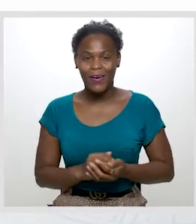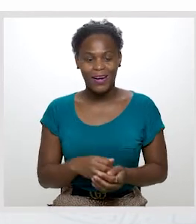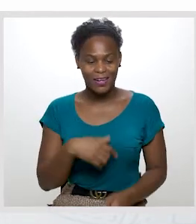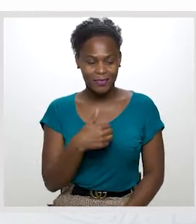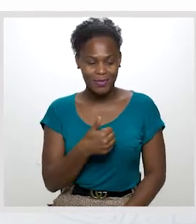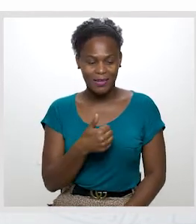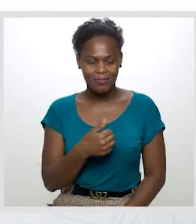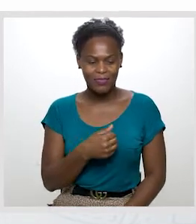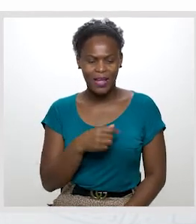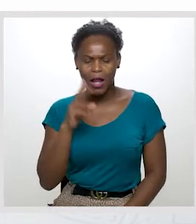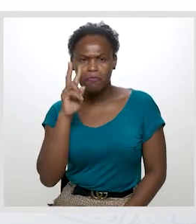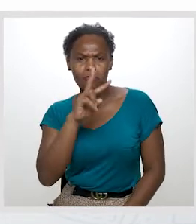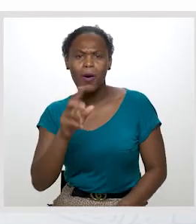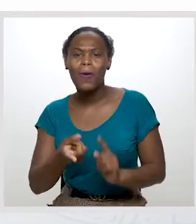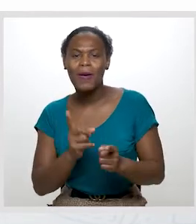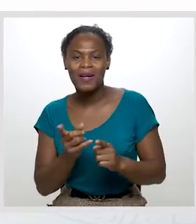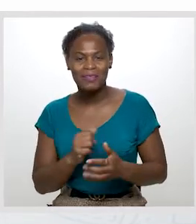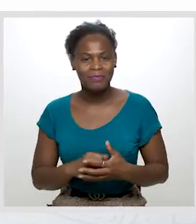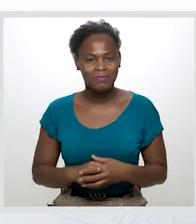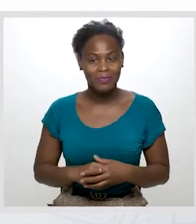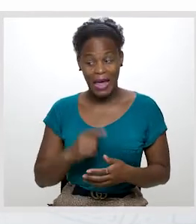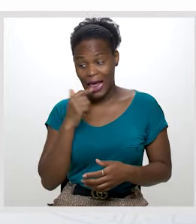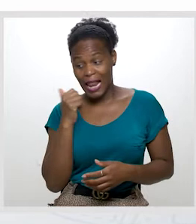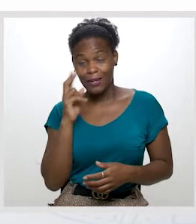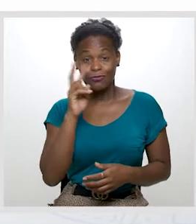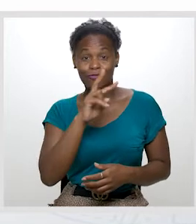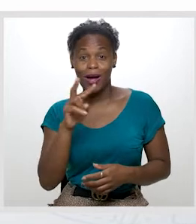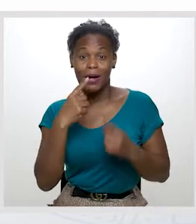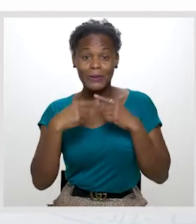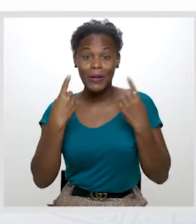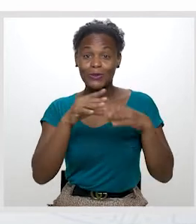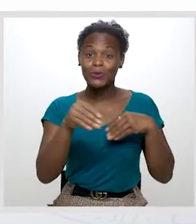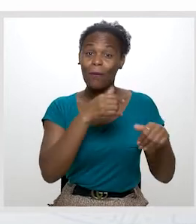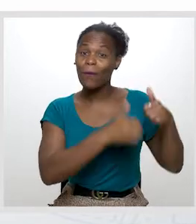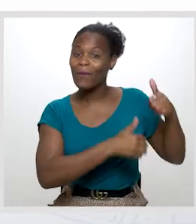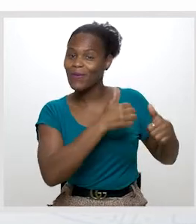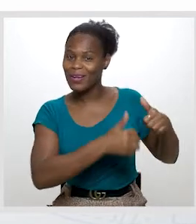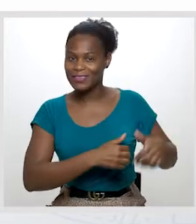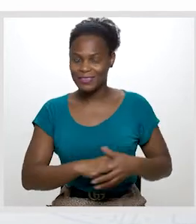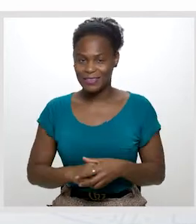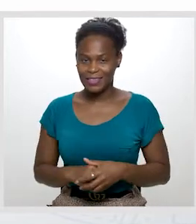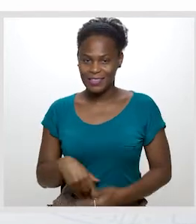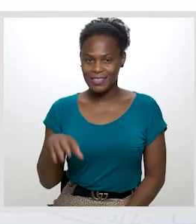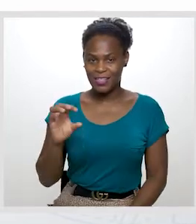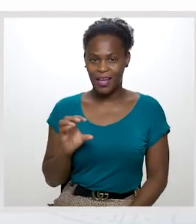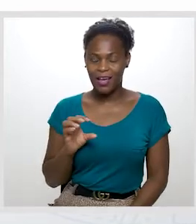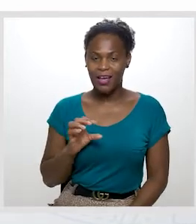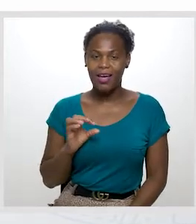collège. B. Qu'est-ce qu'ils regardent? Ils regardent une annonce pour un jeu